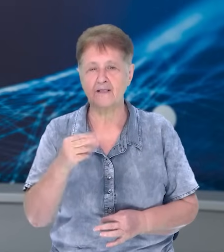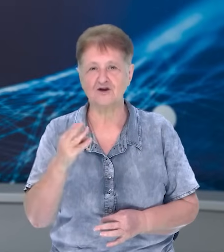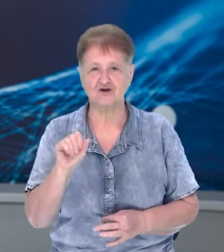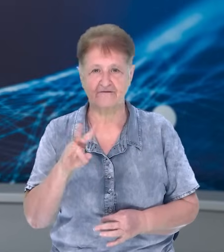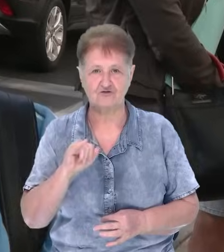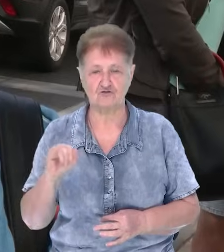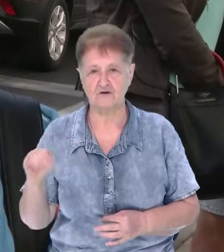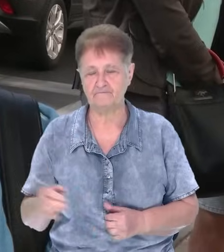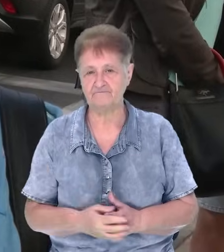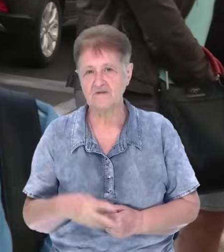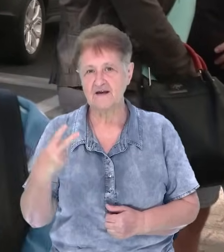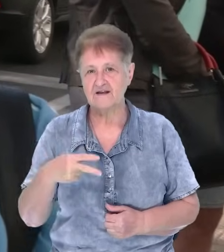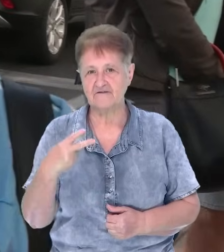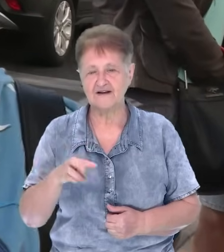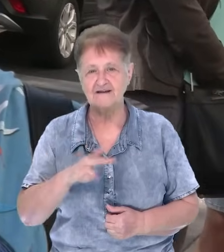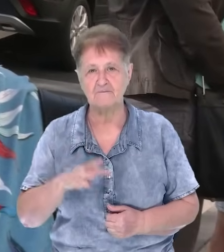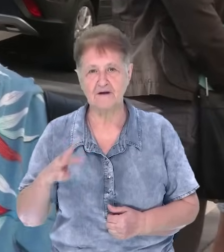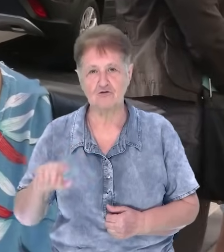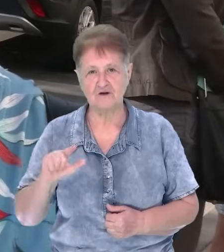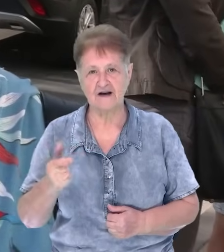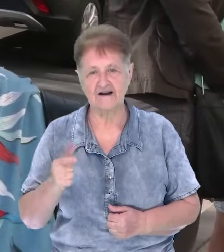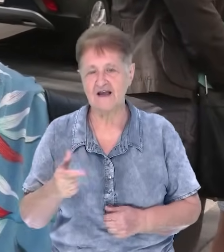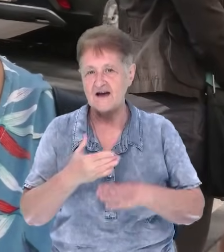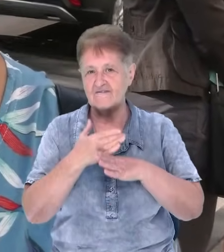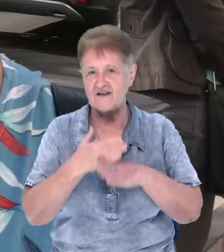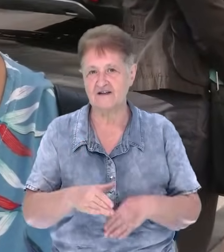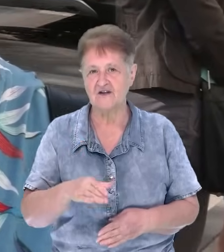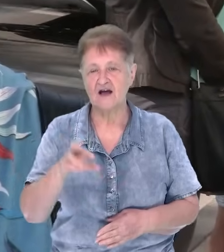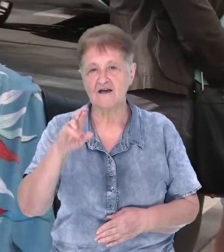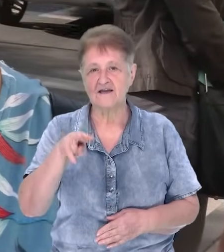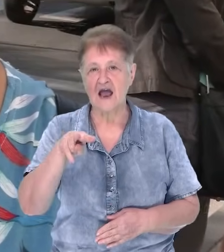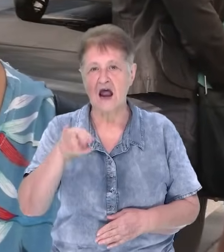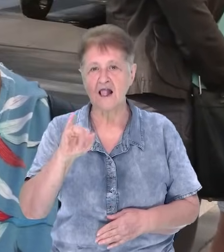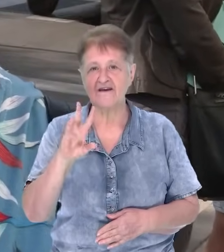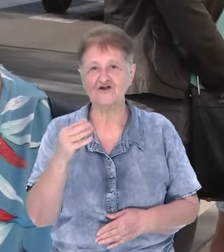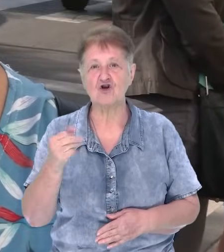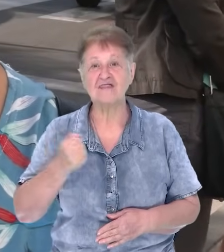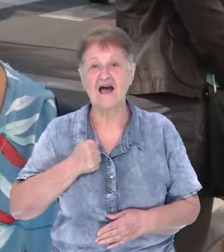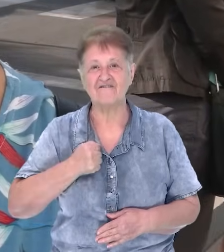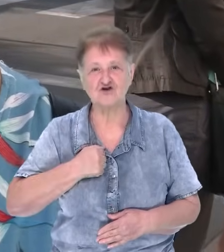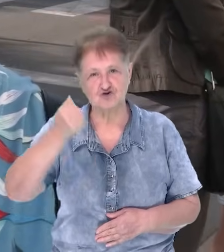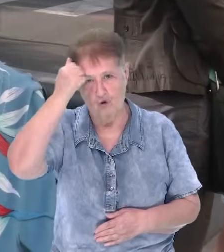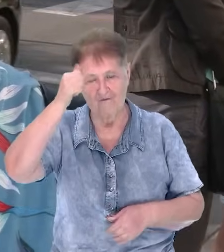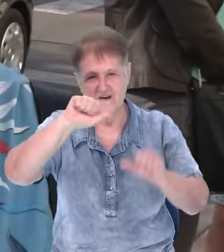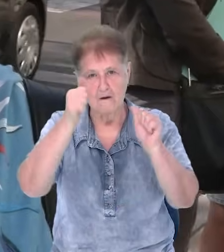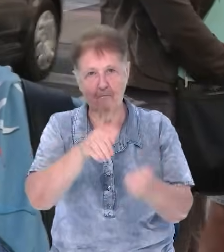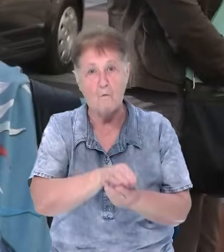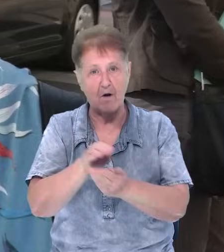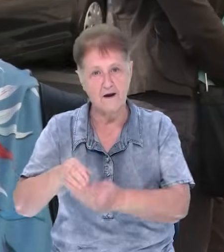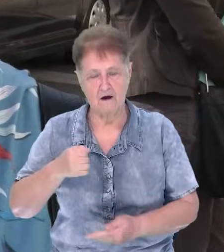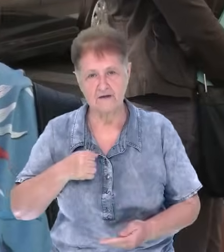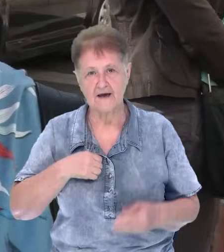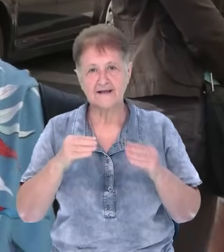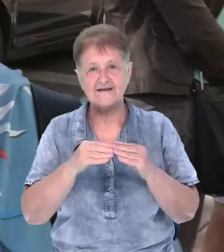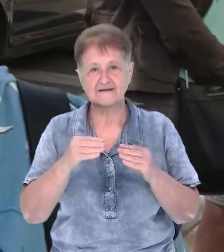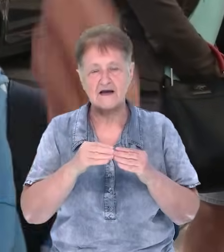Мілашевської. 20 мільйонів гривень виділяють на Ялівщину на військовий меморіал. 10-й